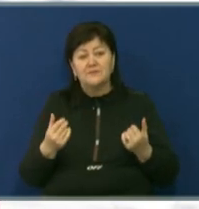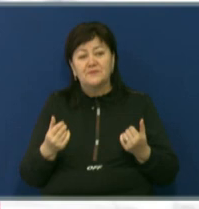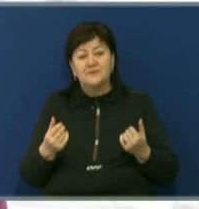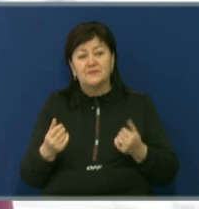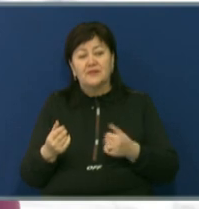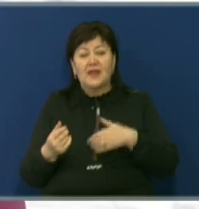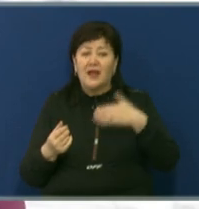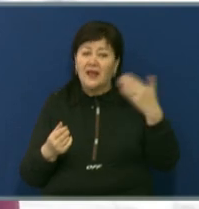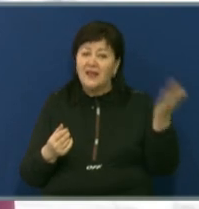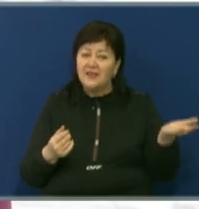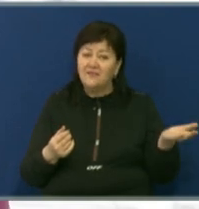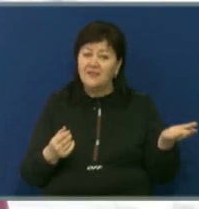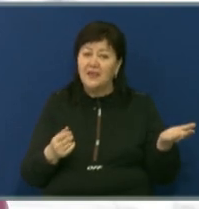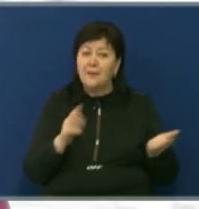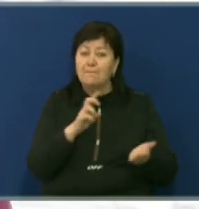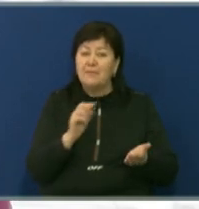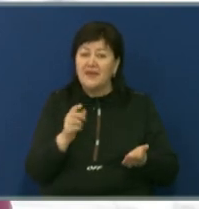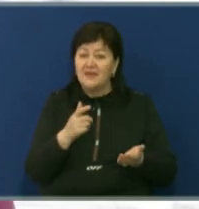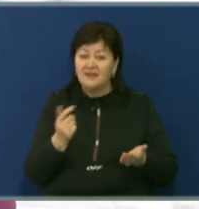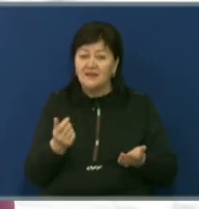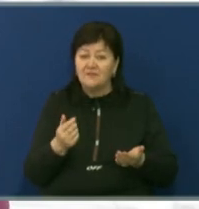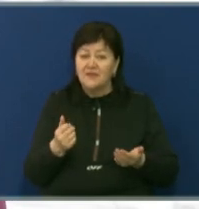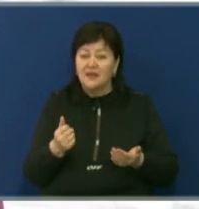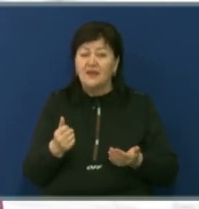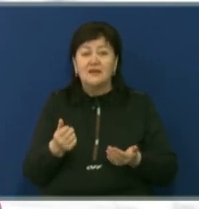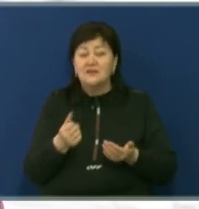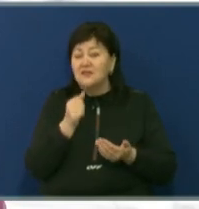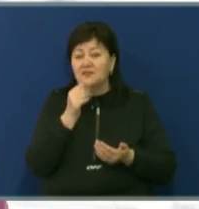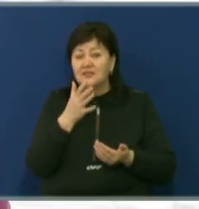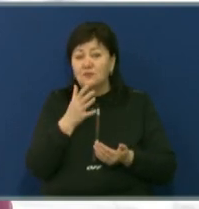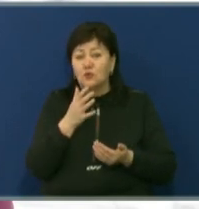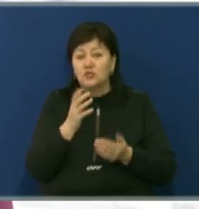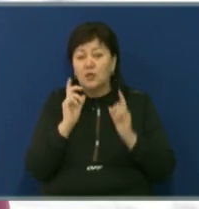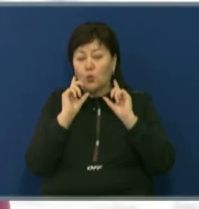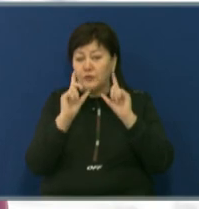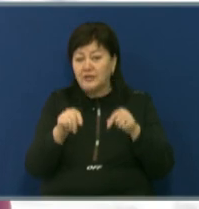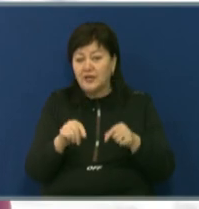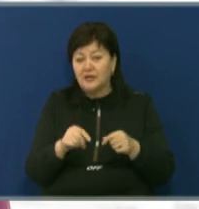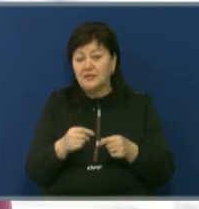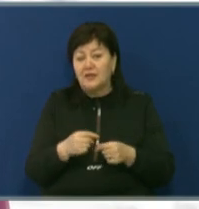бір автобус жоқ. Жалғыз 29 автобус бүкіл дачаны аралайды.